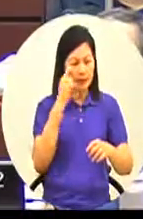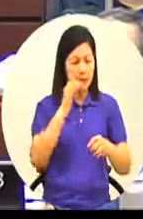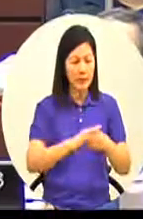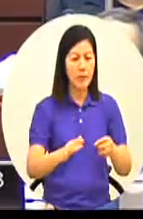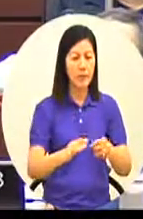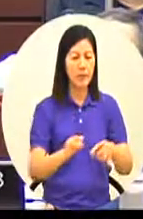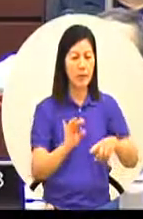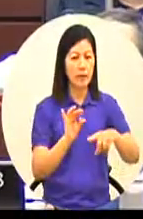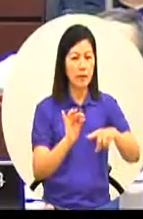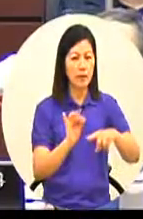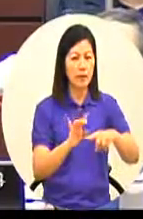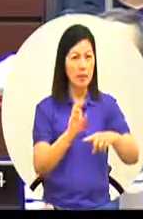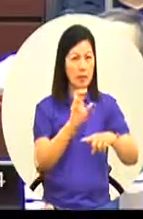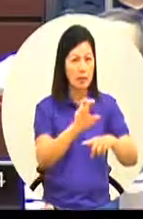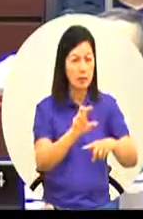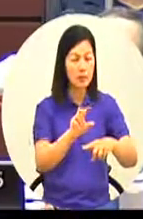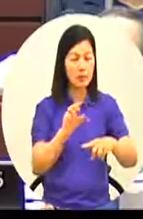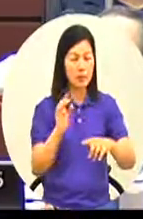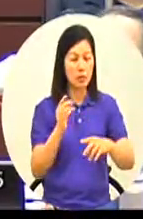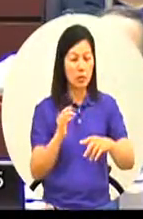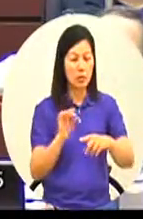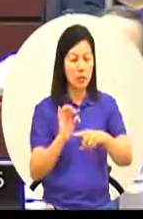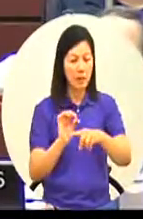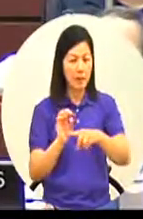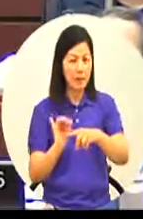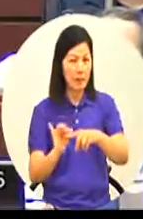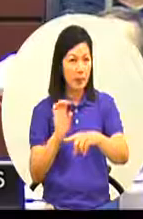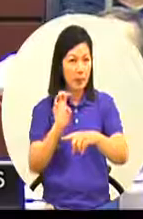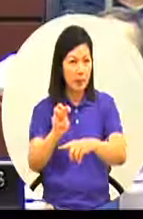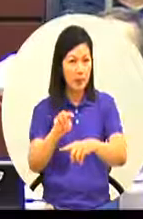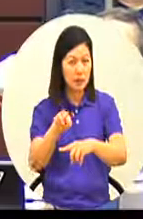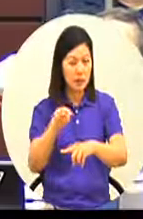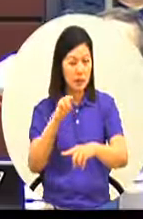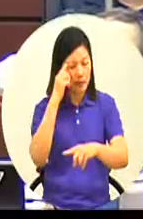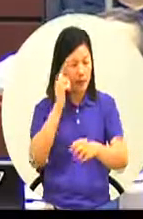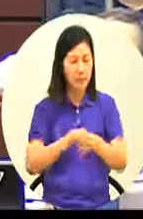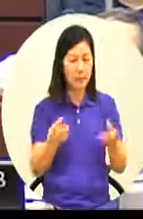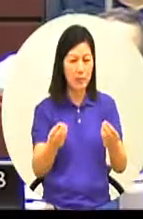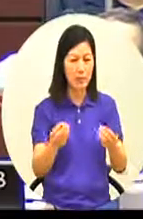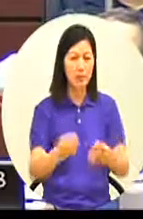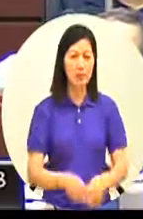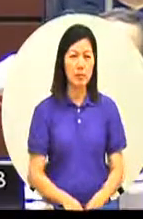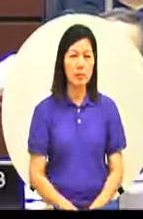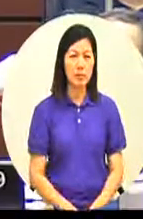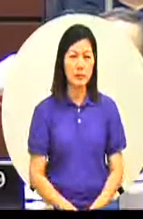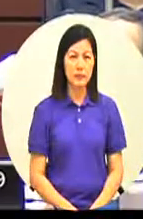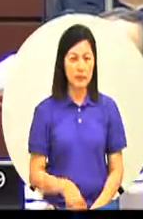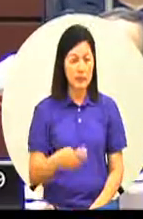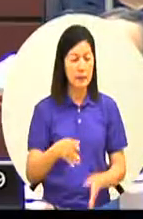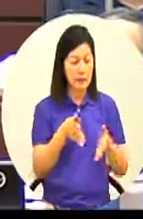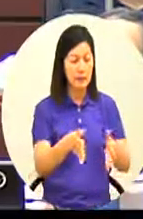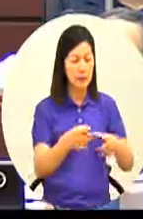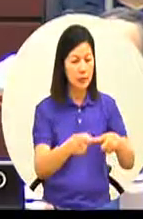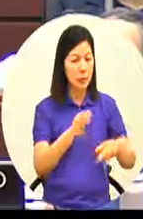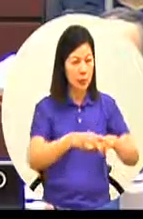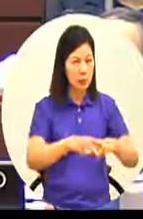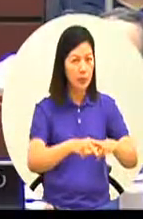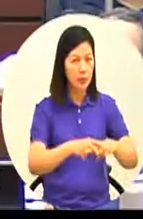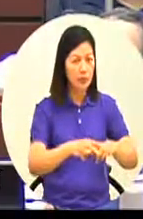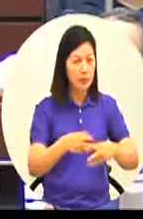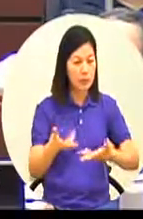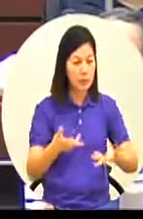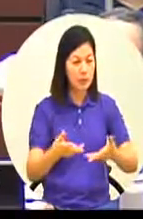面的人又譬如说10%就很少了，对不对啊？所以我们有时候会针对公共议题，譬如说你对于这